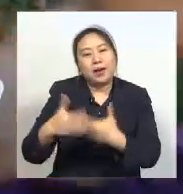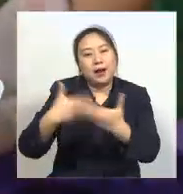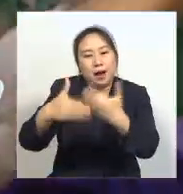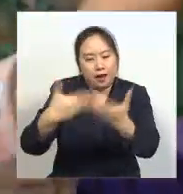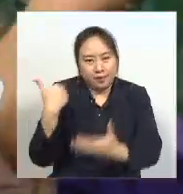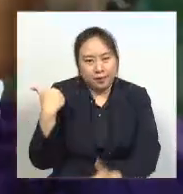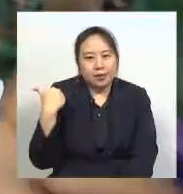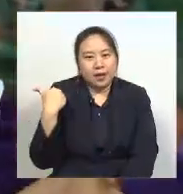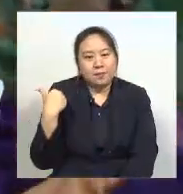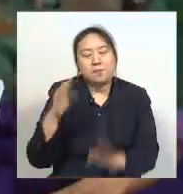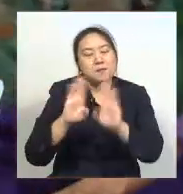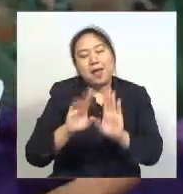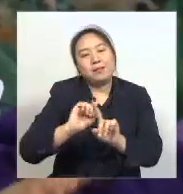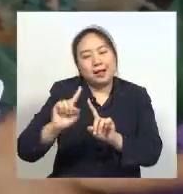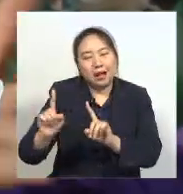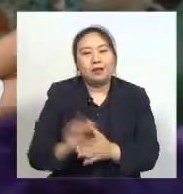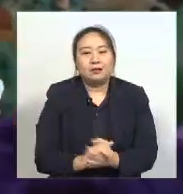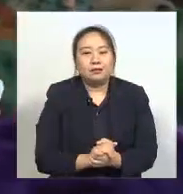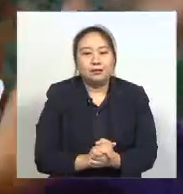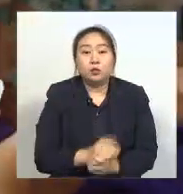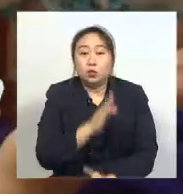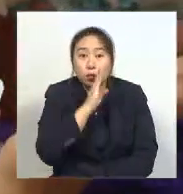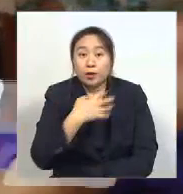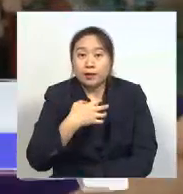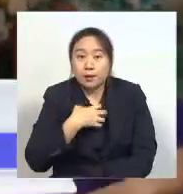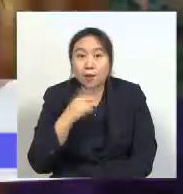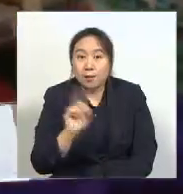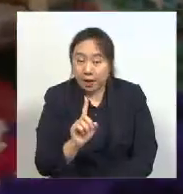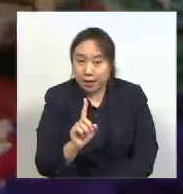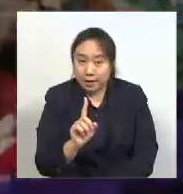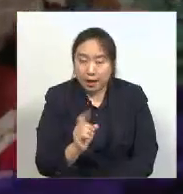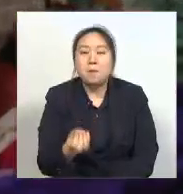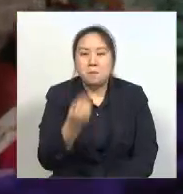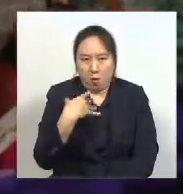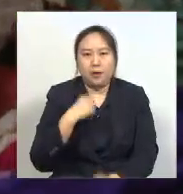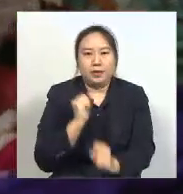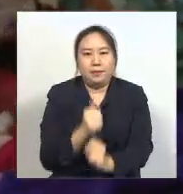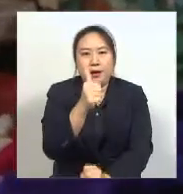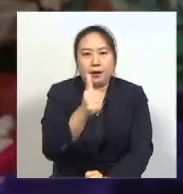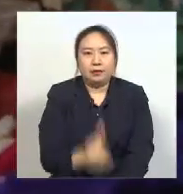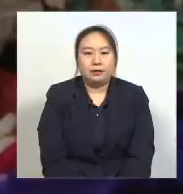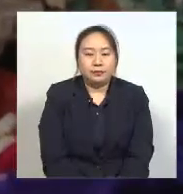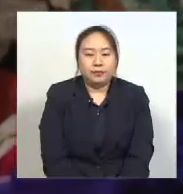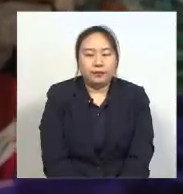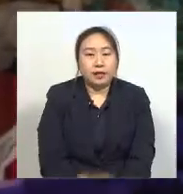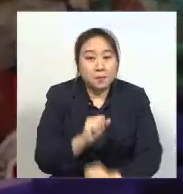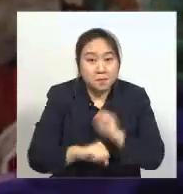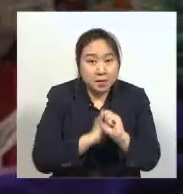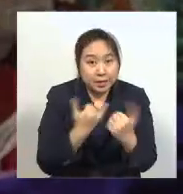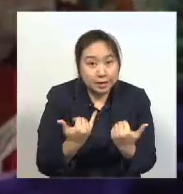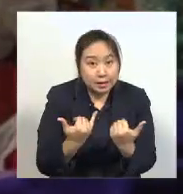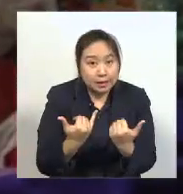เป็นหลายมุมหลายแฉกไปถ้าลูกค้าต้องการแบบใดอย่างคุณป้าก็ทำได้ไง จ้ะปีนี้เป็นไงบ้างครับ